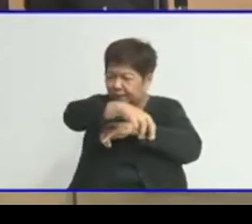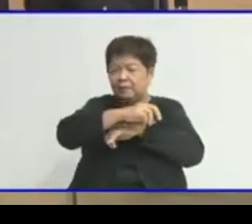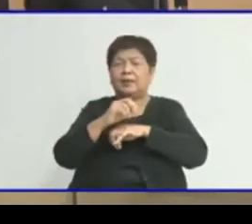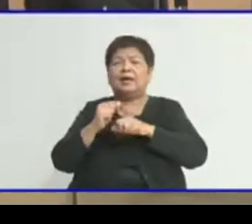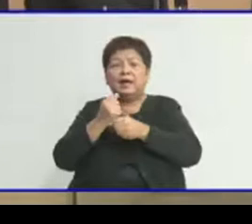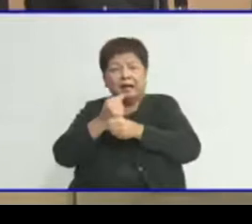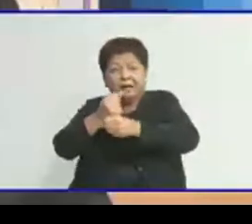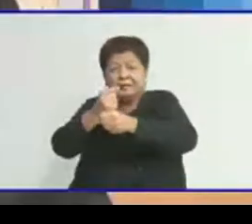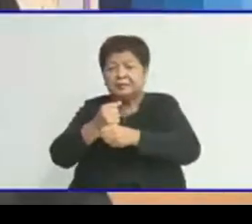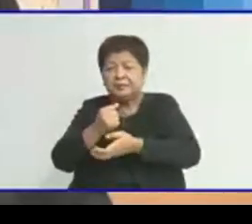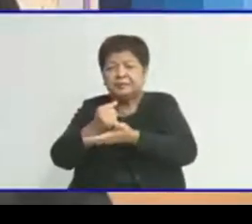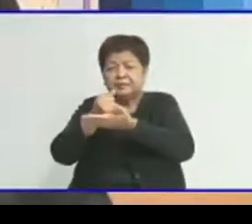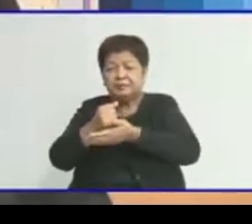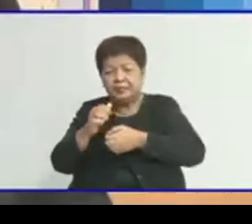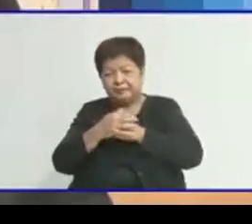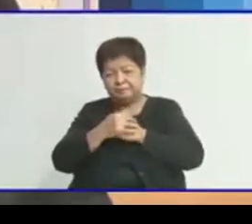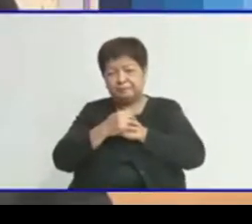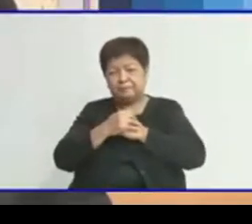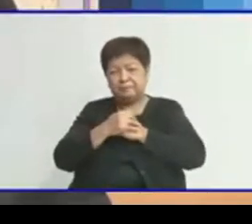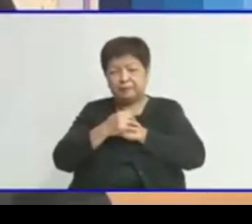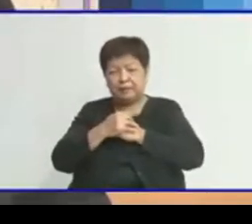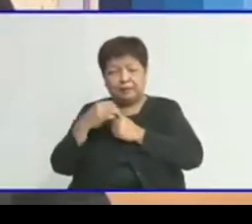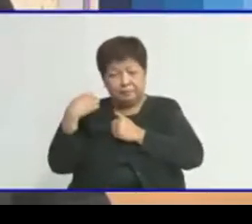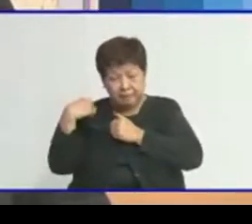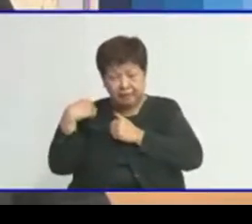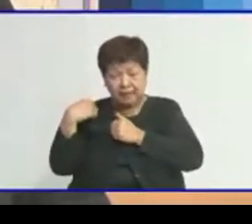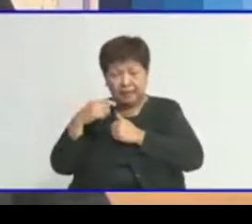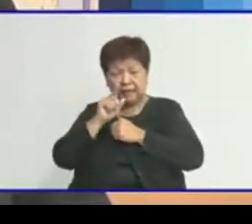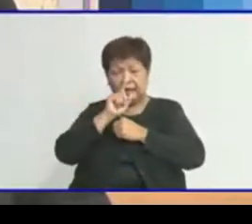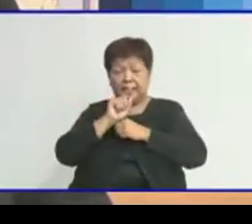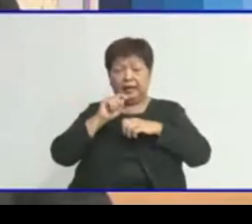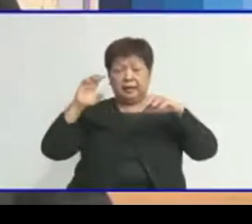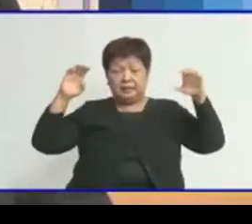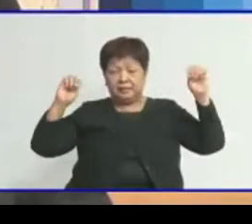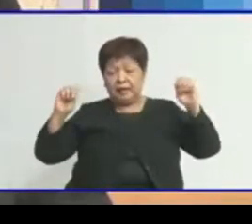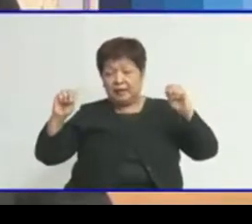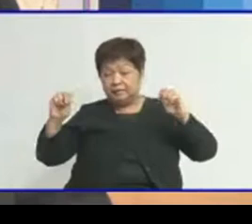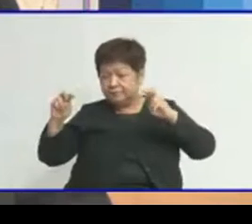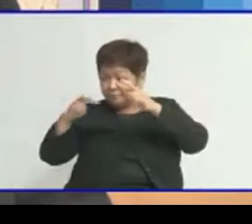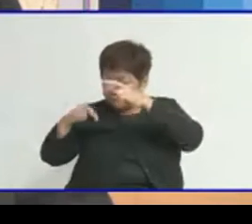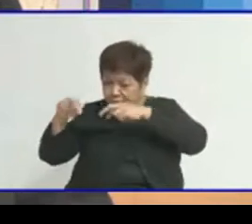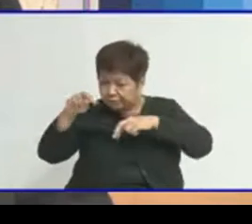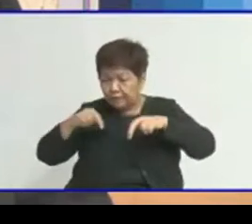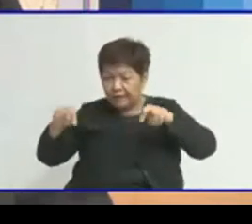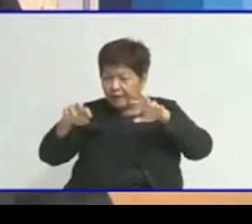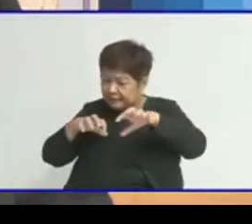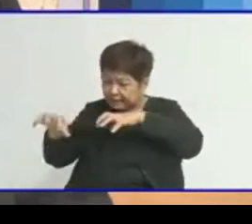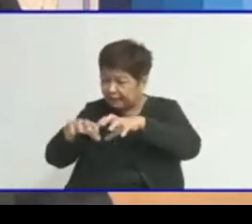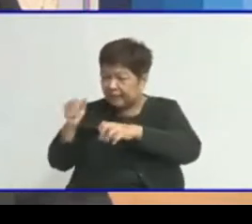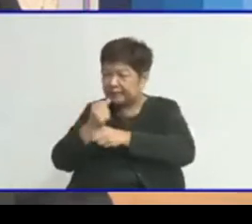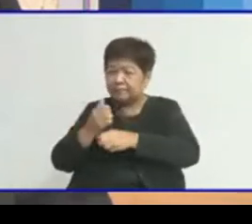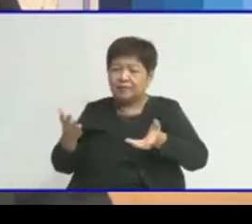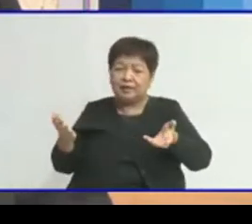กในระบบคัดกรองของรัฐนะคะเพื่อเข้าไปสู่ระบบคัดกรองของรัฐขอสไลด์ด้ว